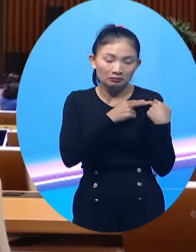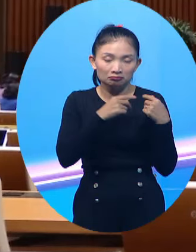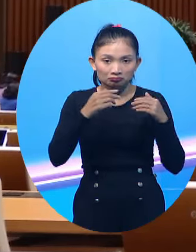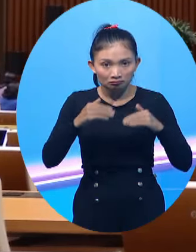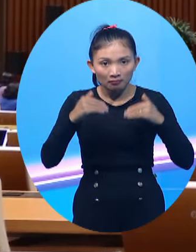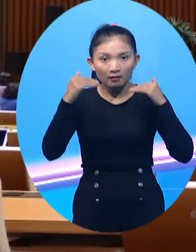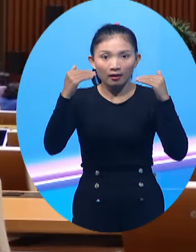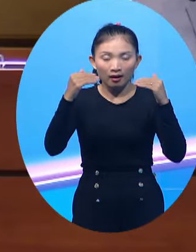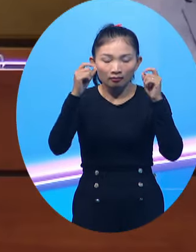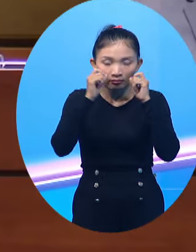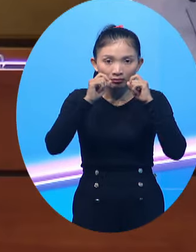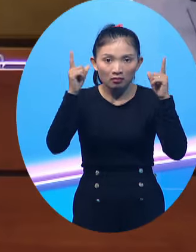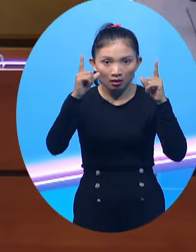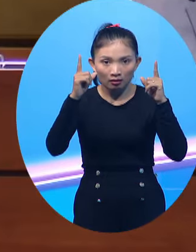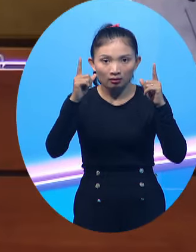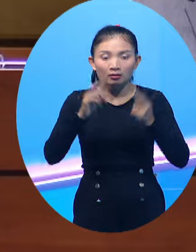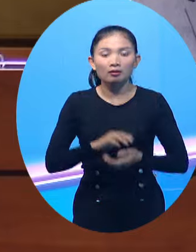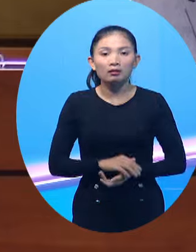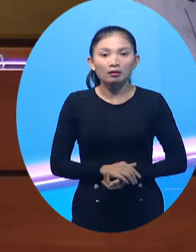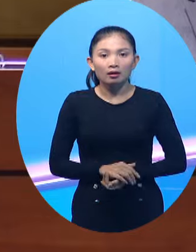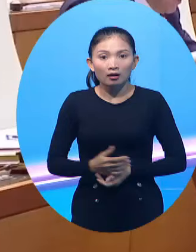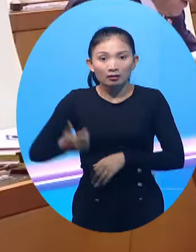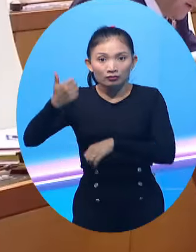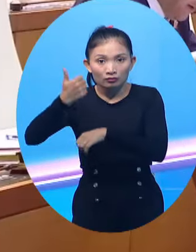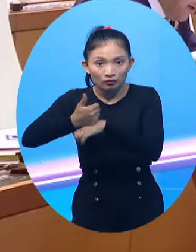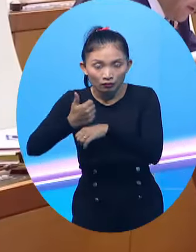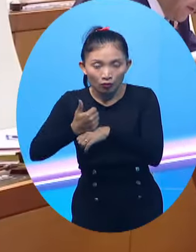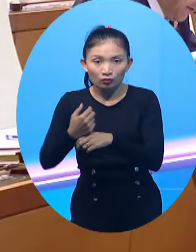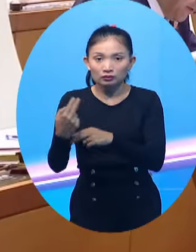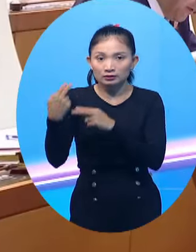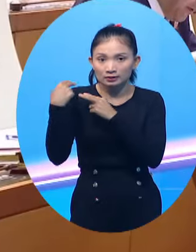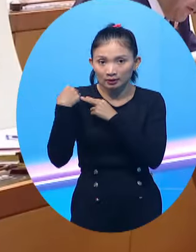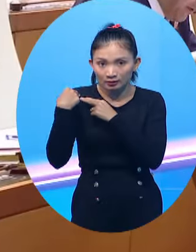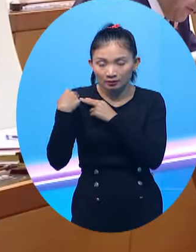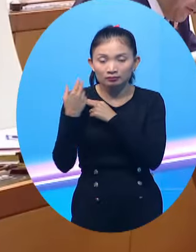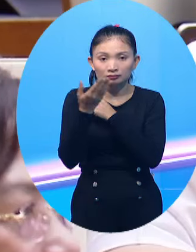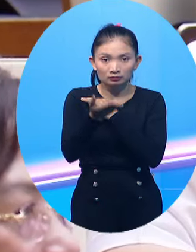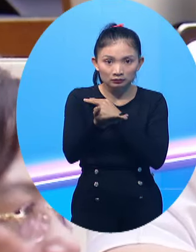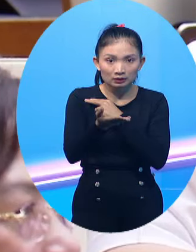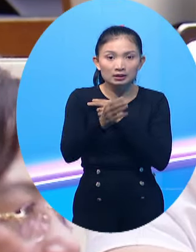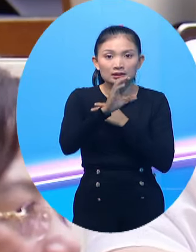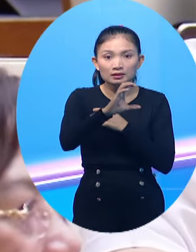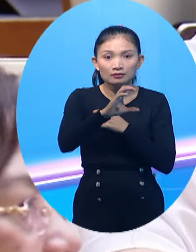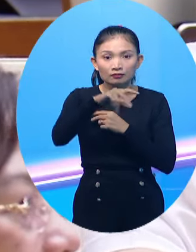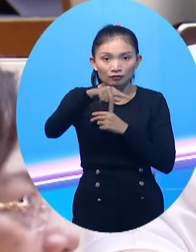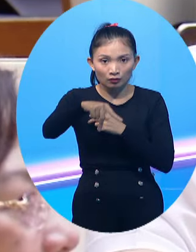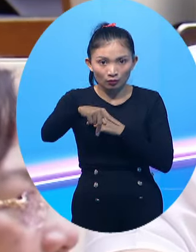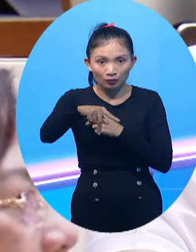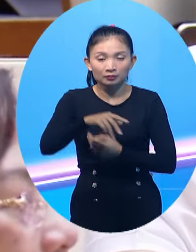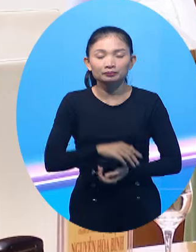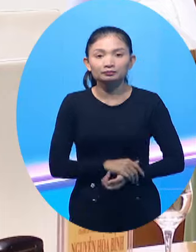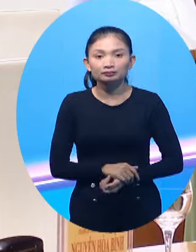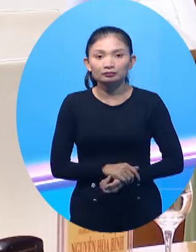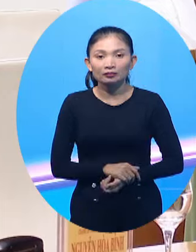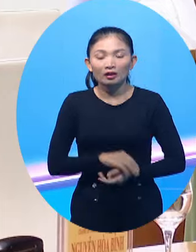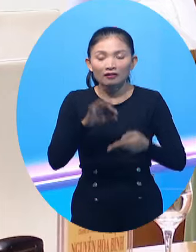hành của Quốc hội Ủy ban thường Phụ quốc hội với chính phủ trong việc thực hiện triển khai các yêu cầu đã được Ủy ban thường Phụ quốc hội đề ra các vấn